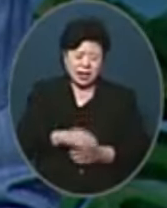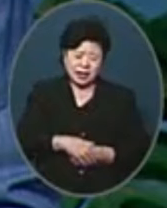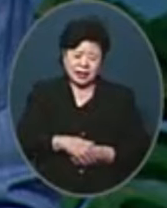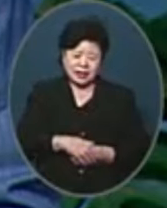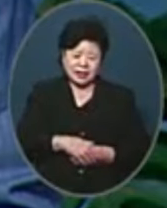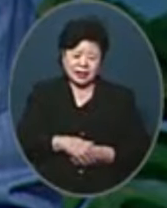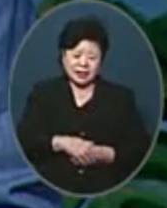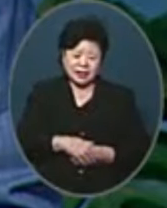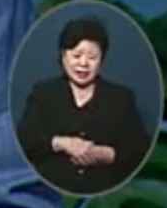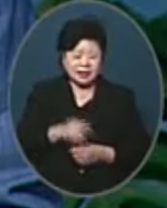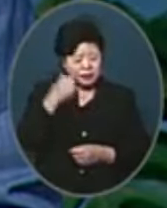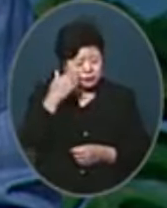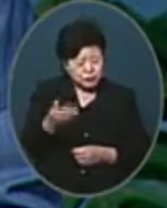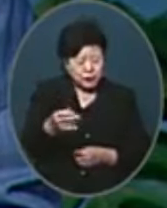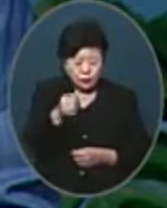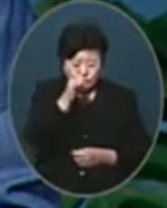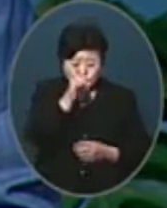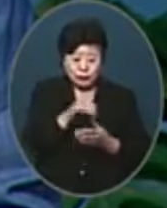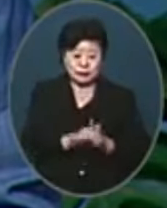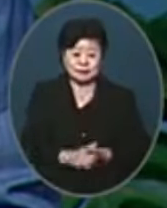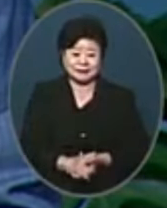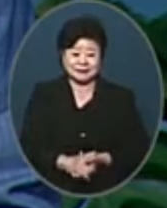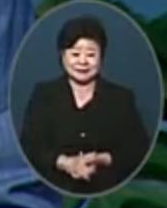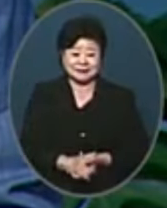그런 질문이